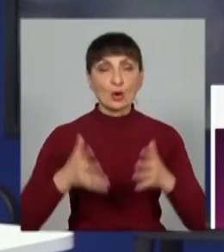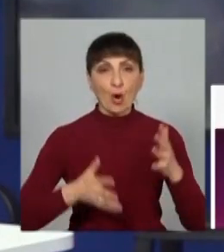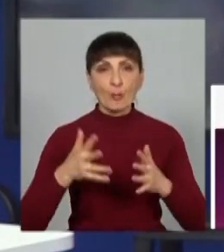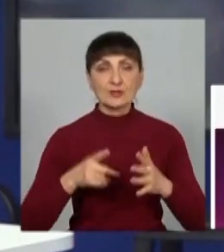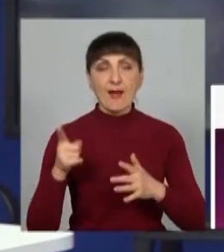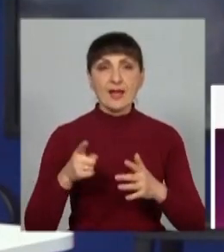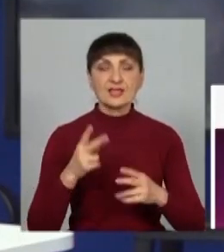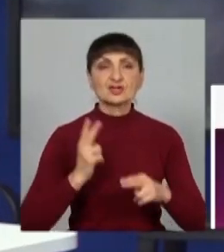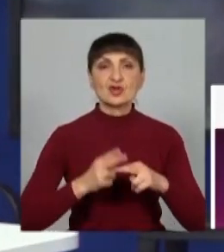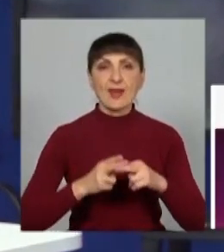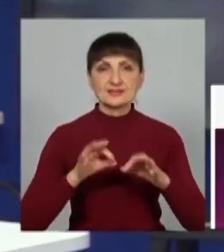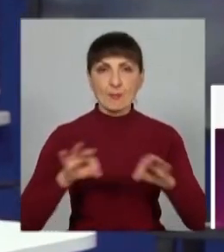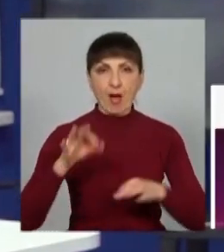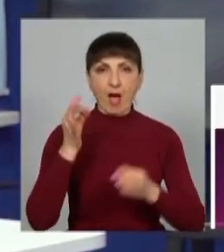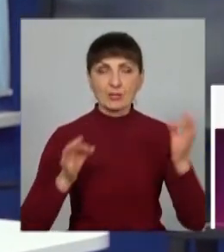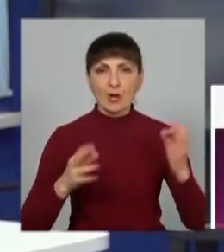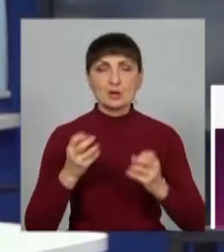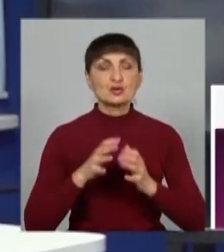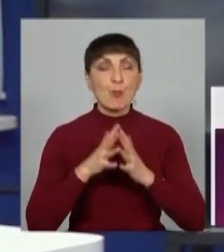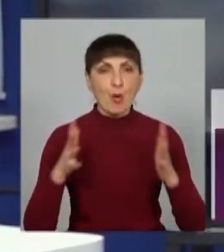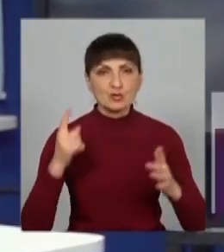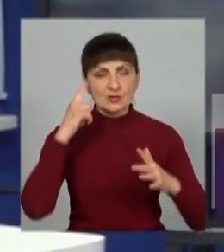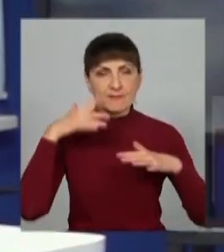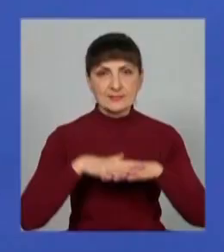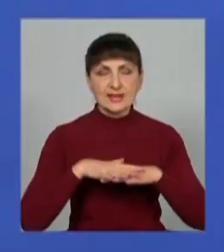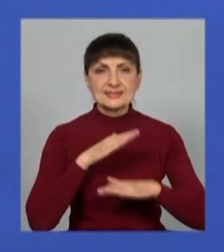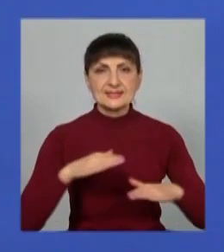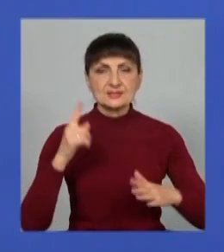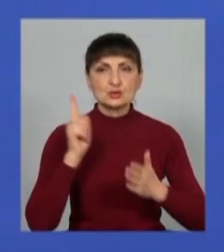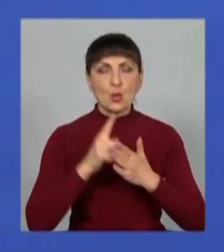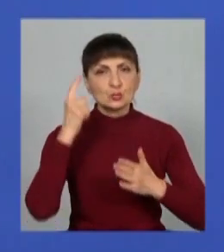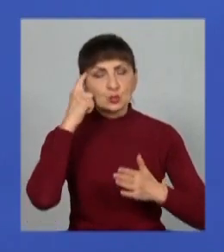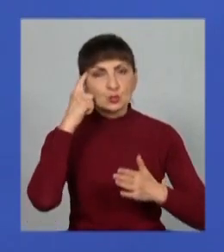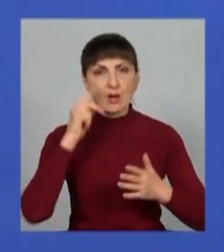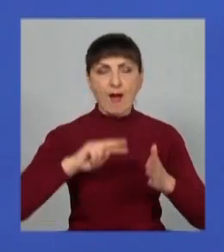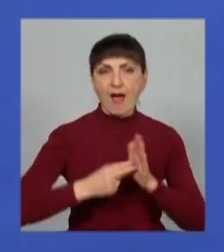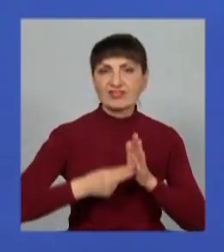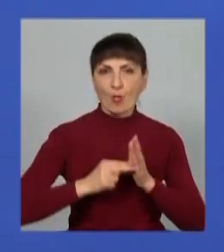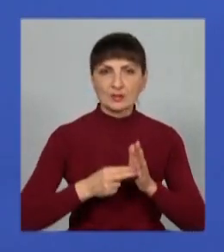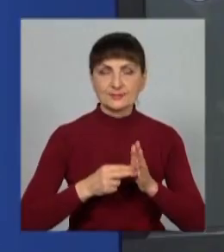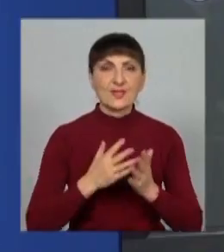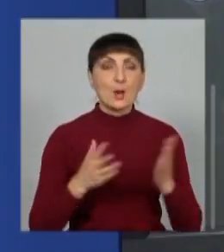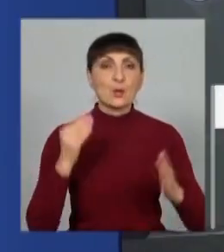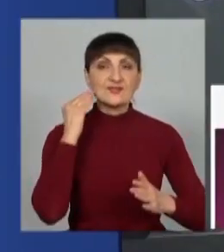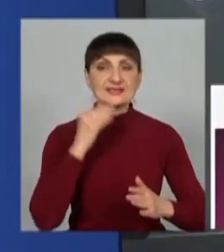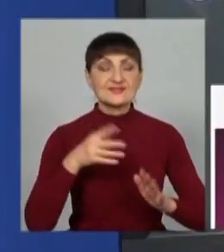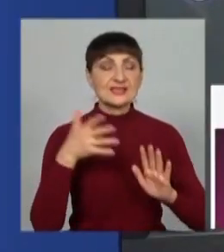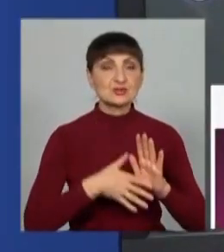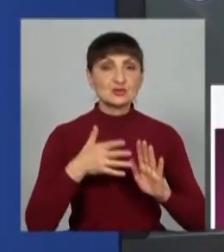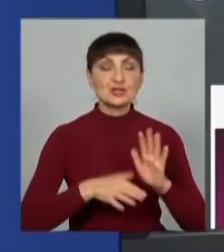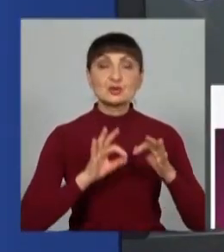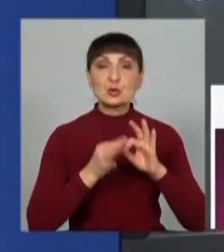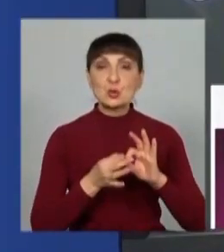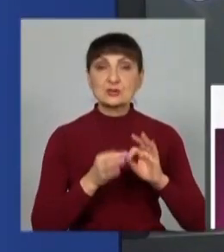которые состоят из железных балок. Они еще больше ее развивают, потому что детям нужно собирать их с помощью отверток. Для более эффективного изучения сложных